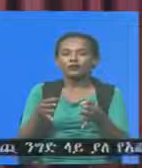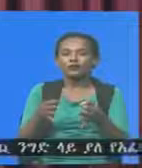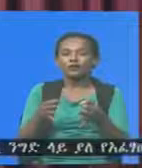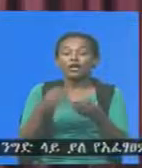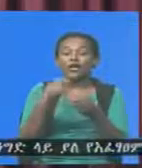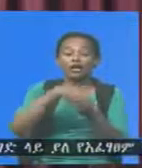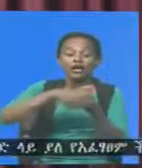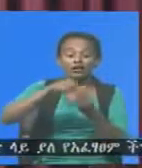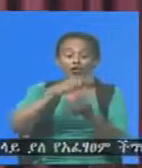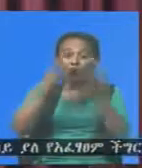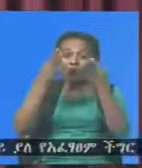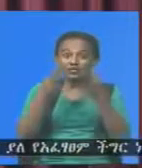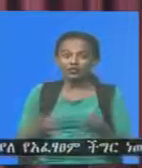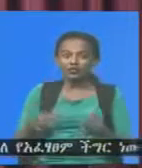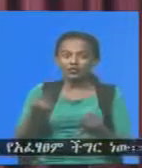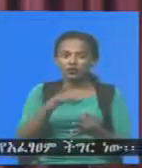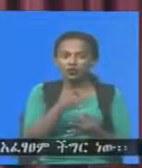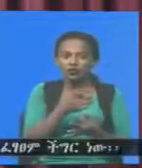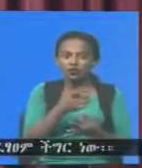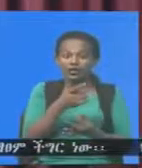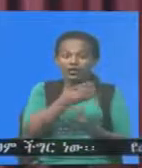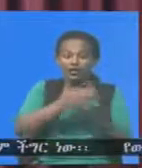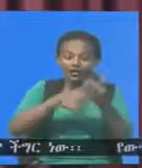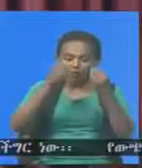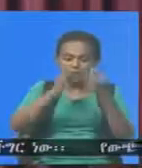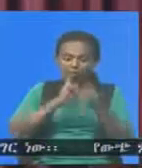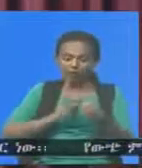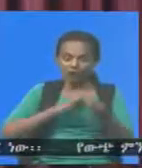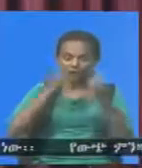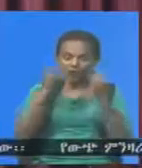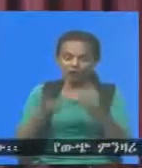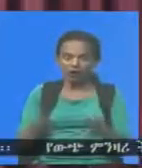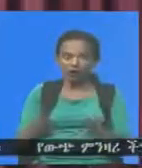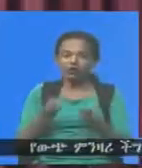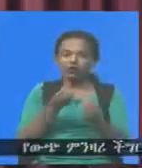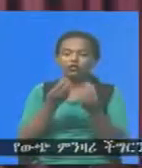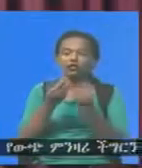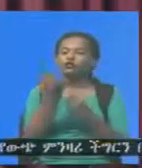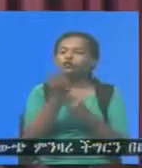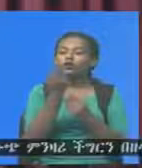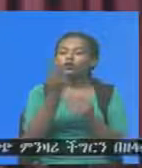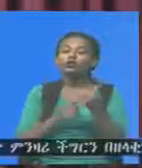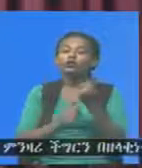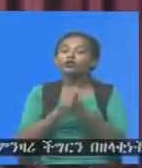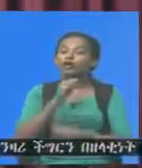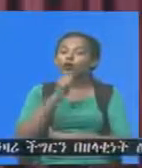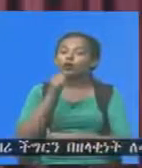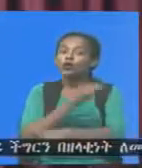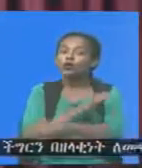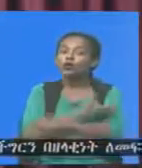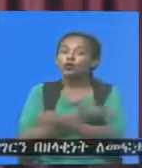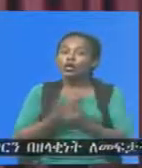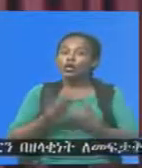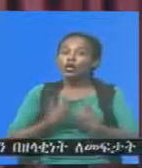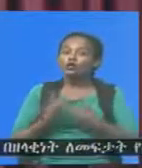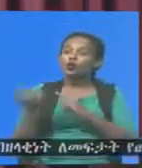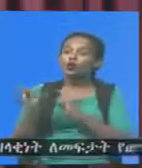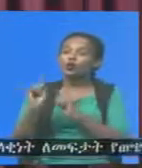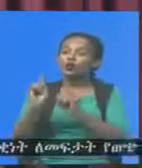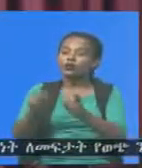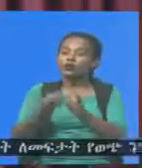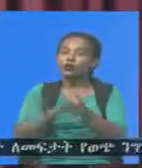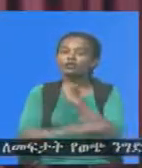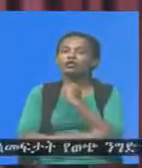ቀጠናው ወሳኝ ስለሆነ ቀጠናው ባለቤት ሲያጣ ንግዳቸው ጥቅማቸው እንዳይጎዳ ጉልበት ያላቸው መጥተው ቤዝ